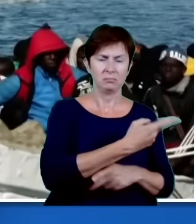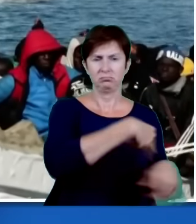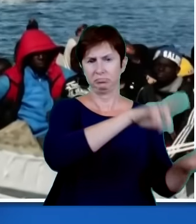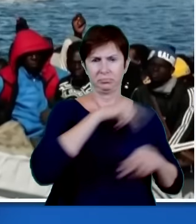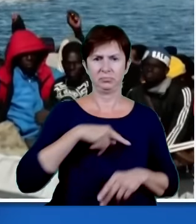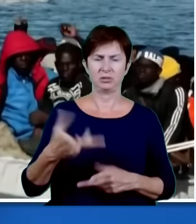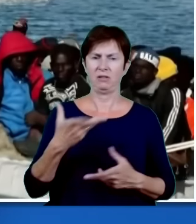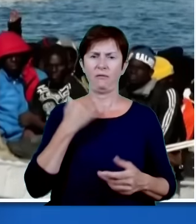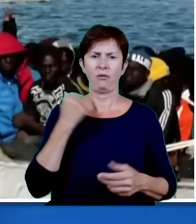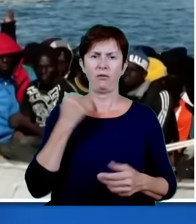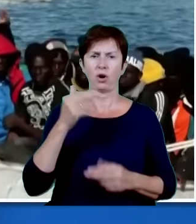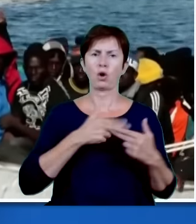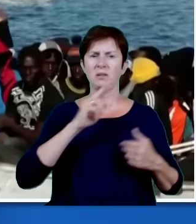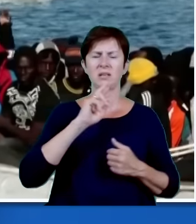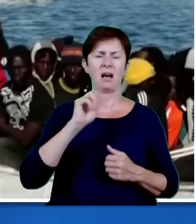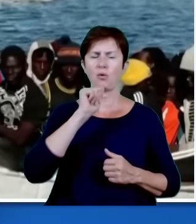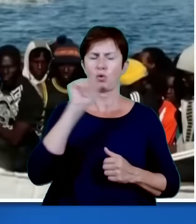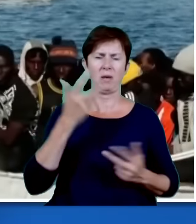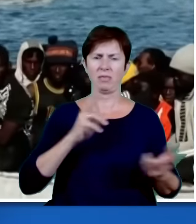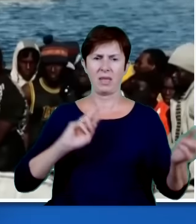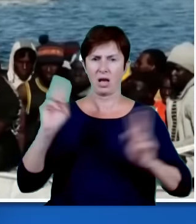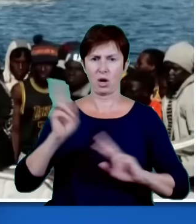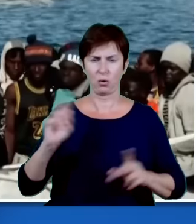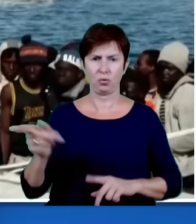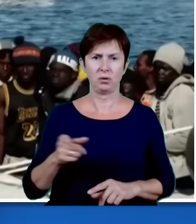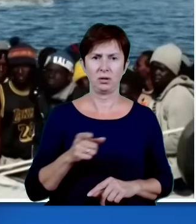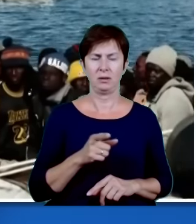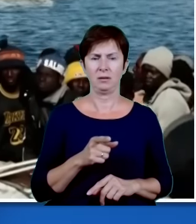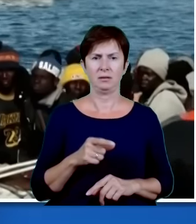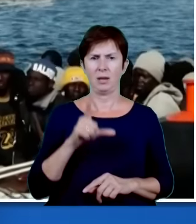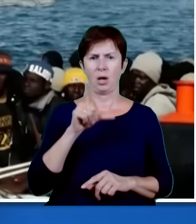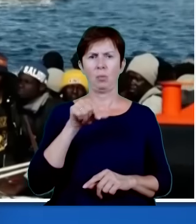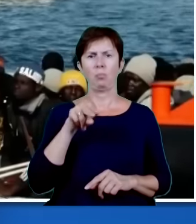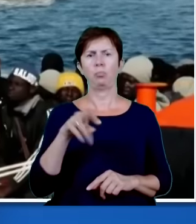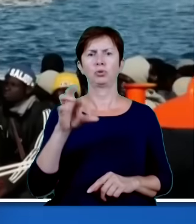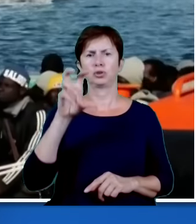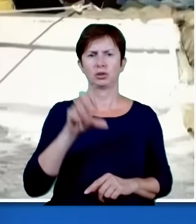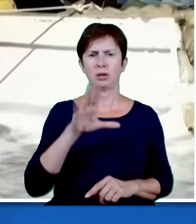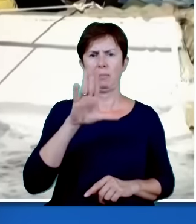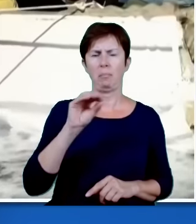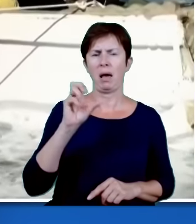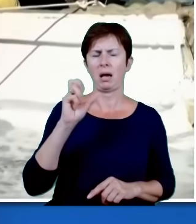Komisja Europejska wypychanie Nie pusb po prostu przywożenie